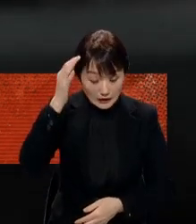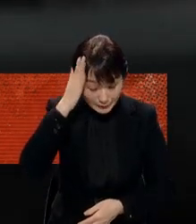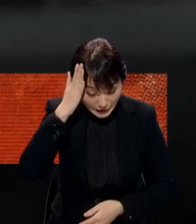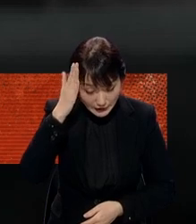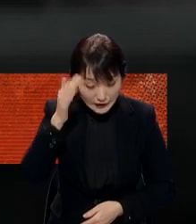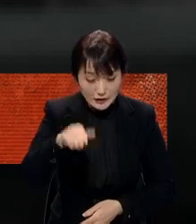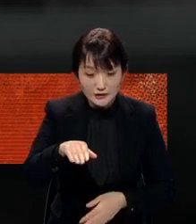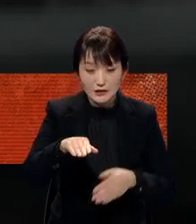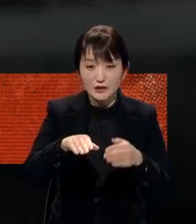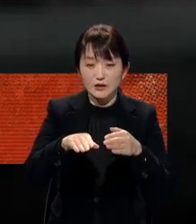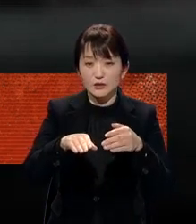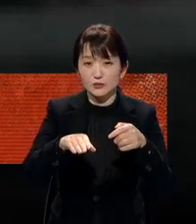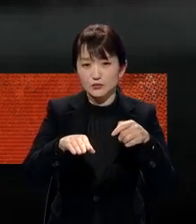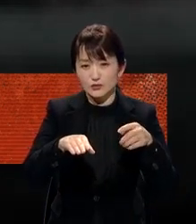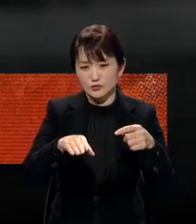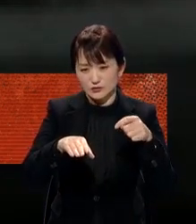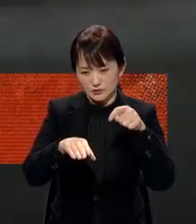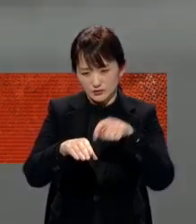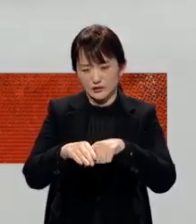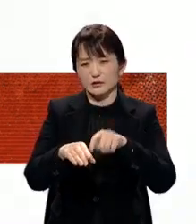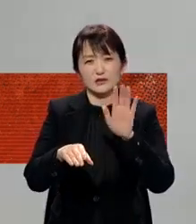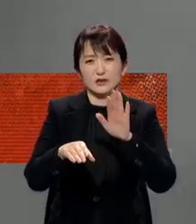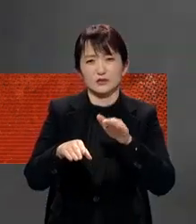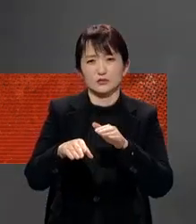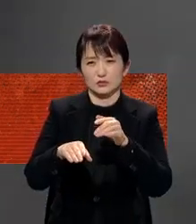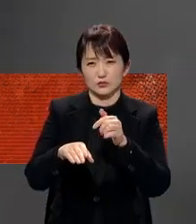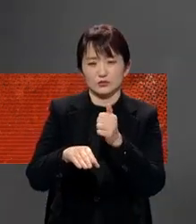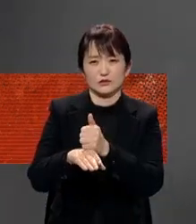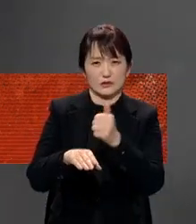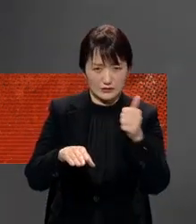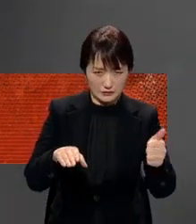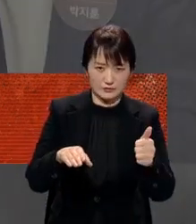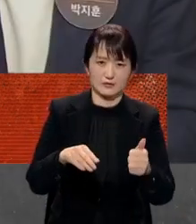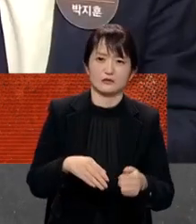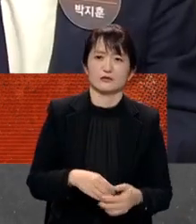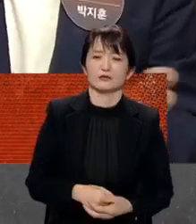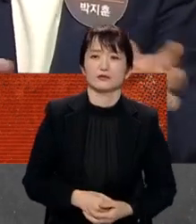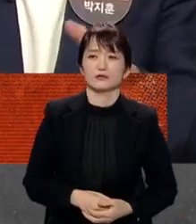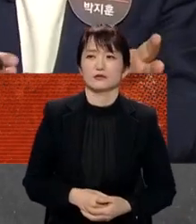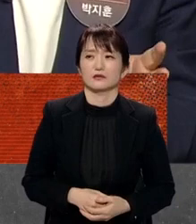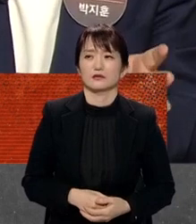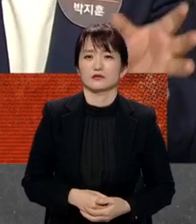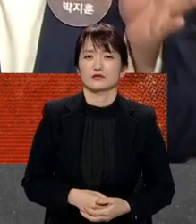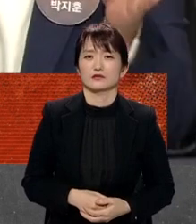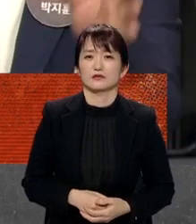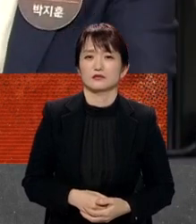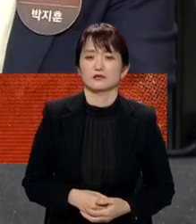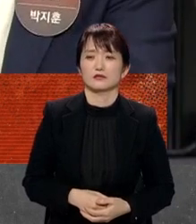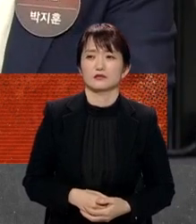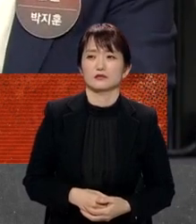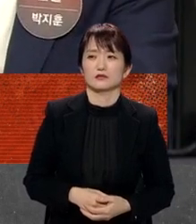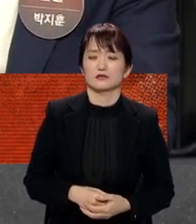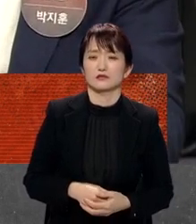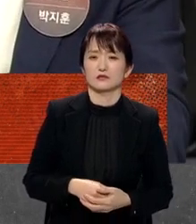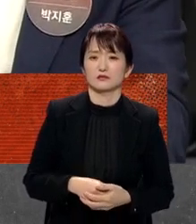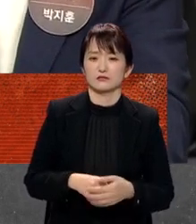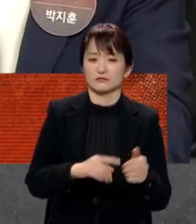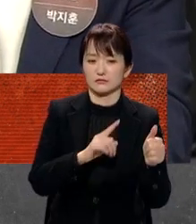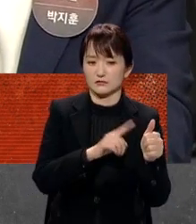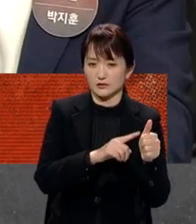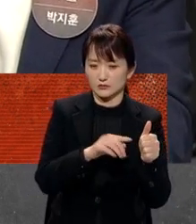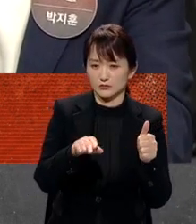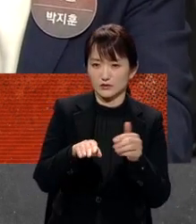차문을 잠그지 않고 아마 내렸던 것 같아요. 근데 보니까 나중에 나와 보니까 이 사람이 보면서 운전석에 탑승하기도 하고